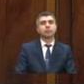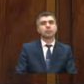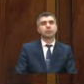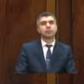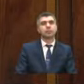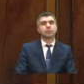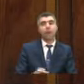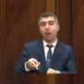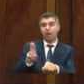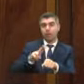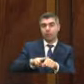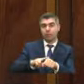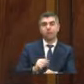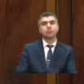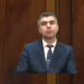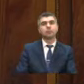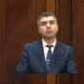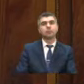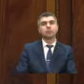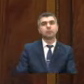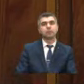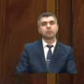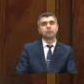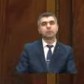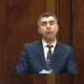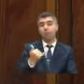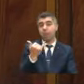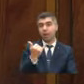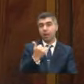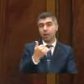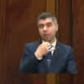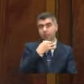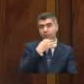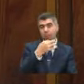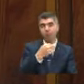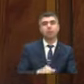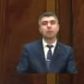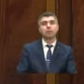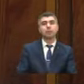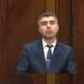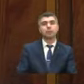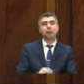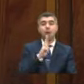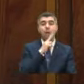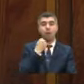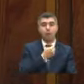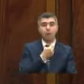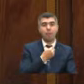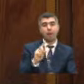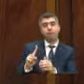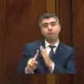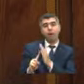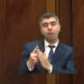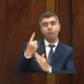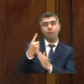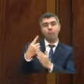وأريد أيضاً أن أؤكد على أمر مهم، هو أن هذه الحكومة منذ البداية